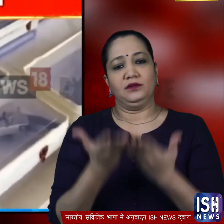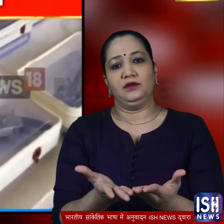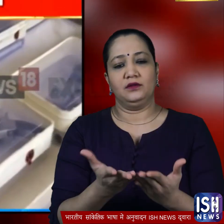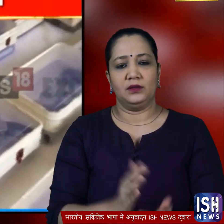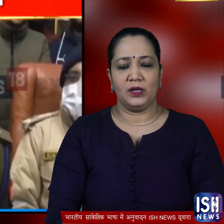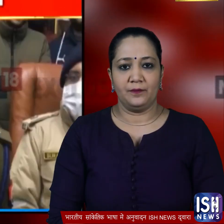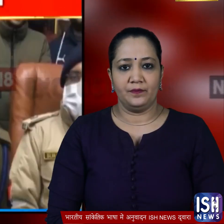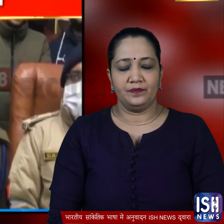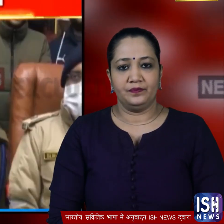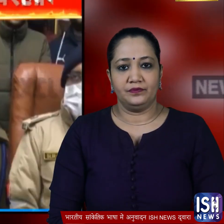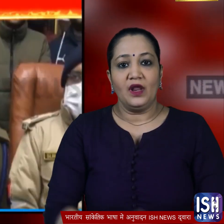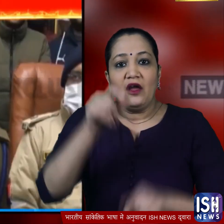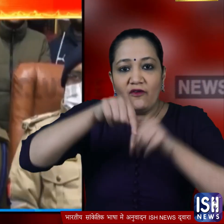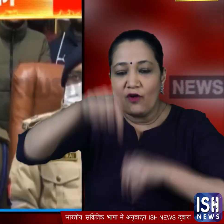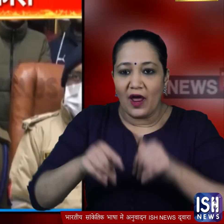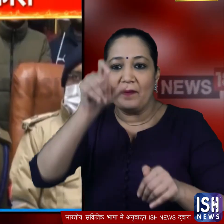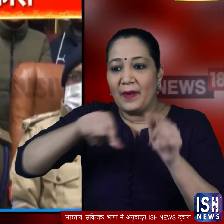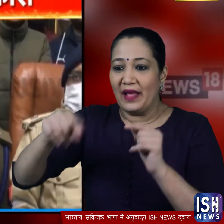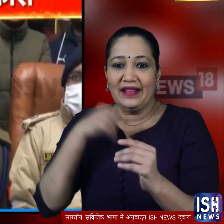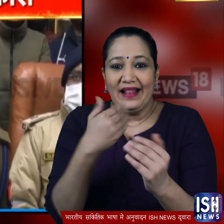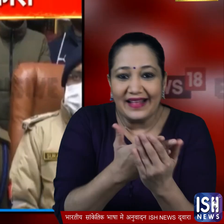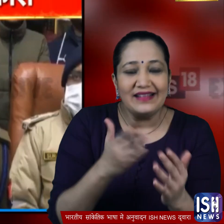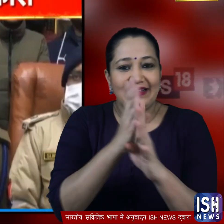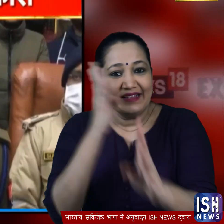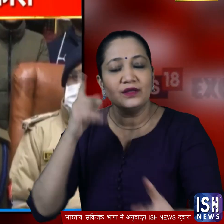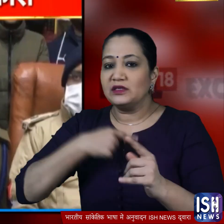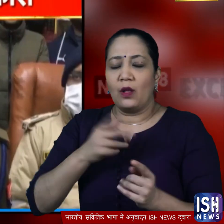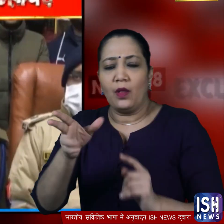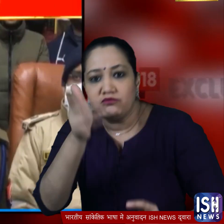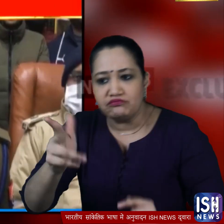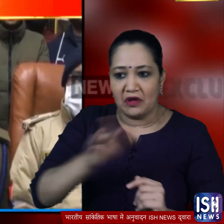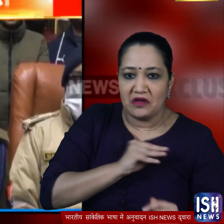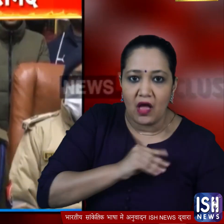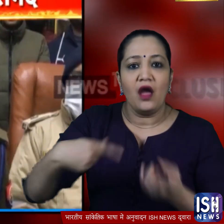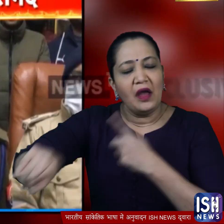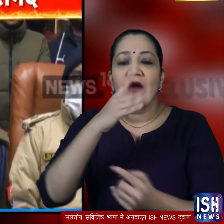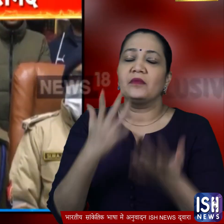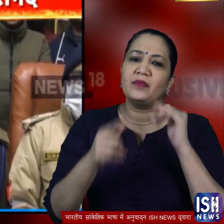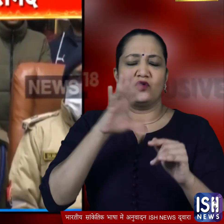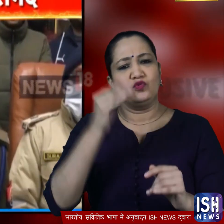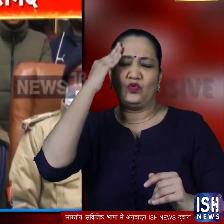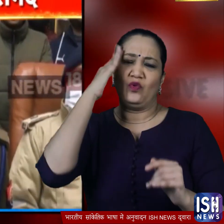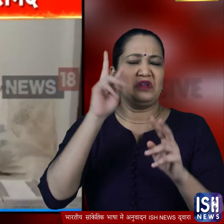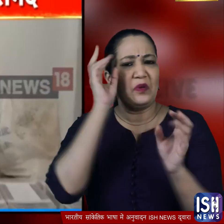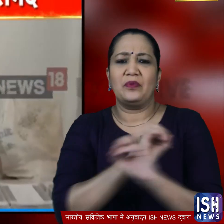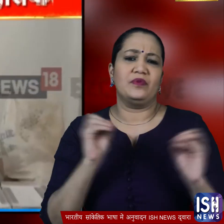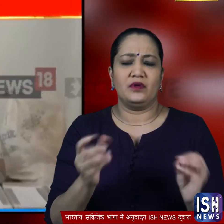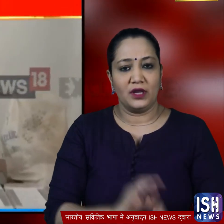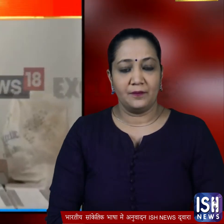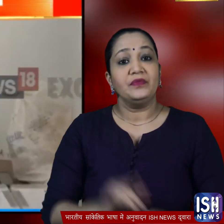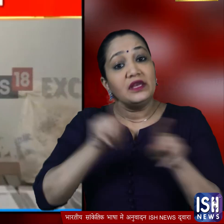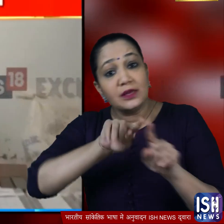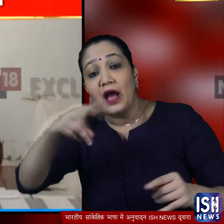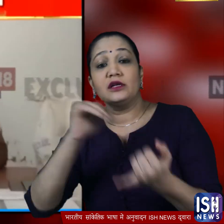पर्दाफाश होने का दावा किया। वोटर्स को टेरराइज करने के लिए या अवैध रूप से लोगों को आतंकित करने के लिए प्रयोग किए जा सकते थे, इसमें कोई शक नहीं है। इसी